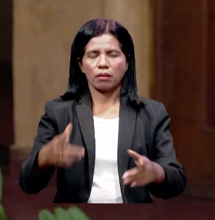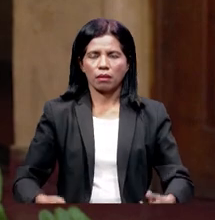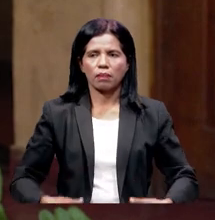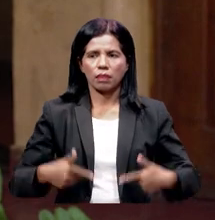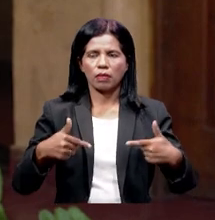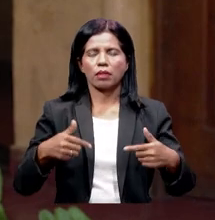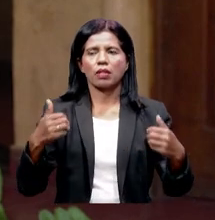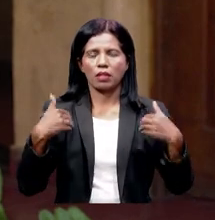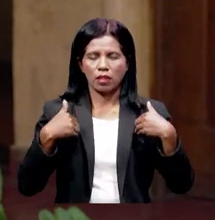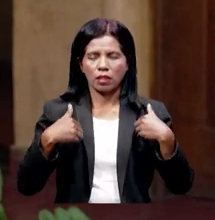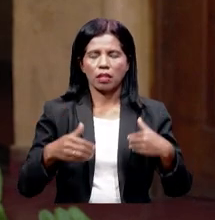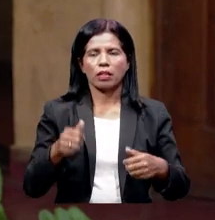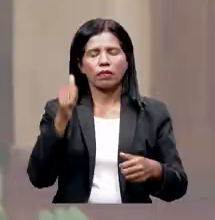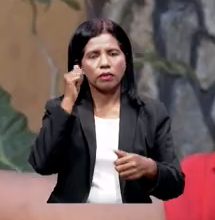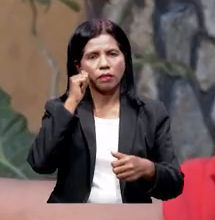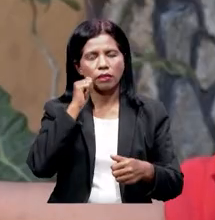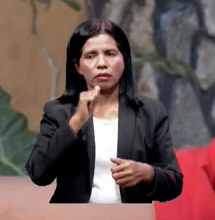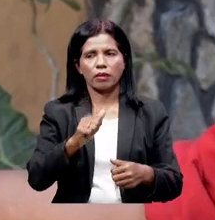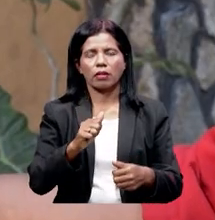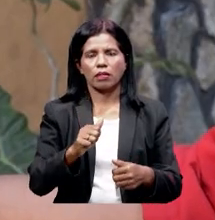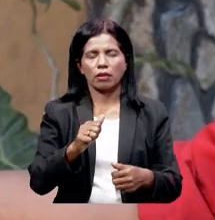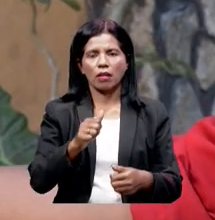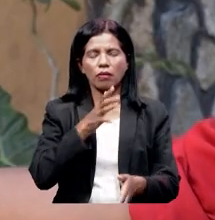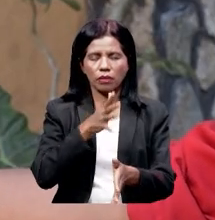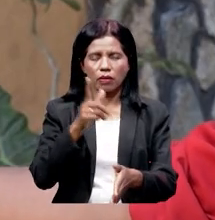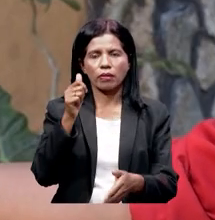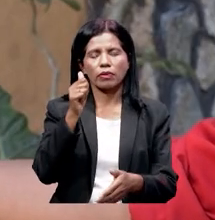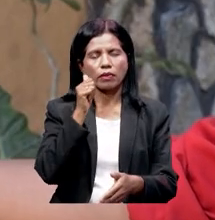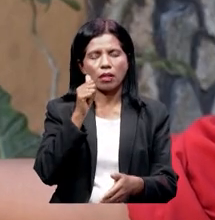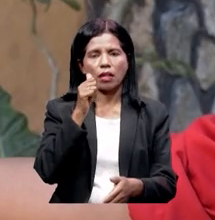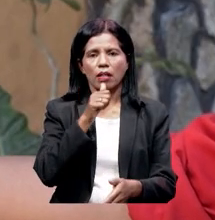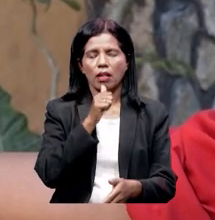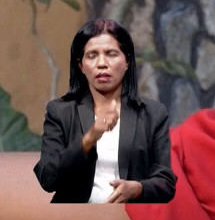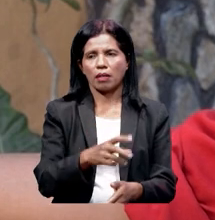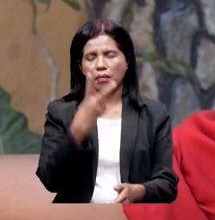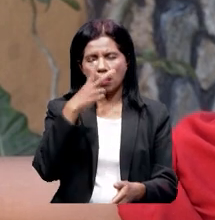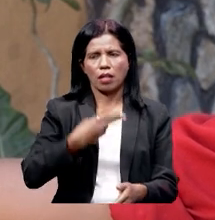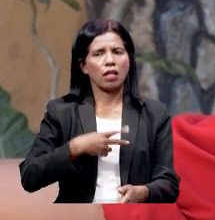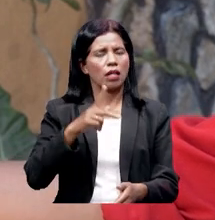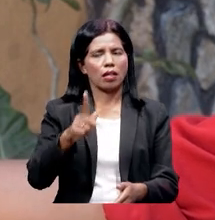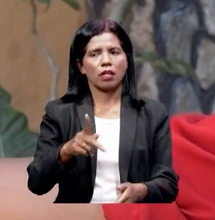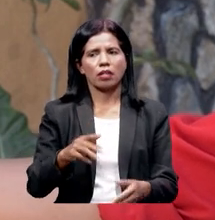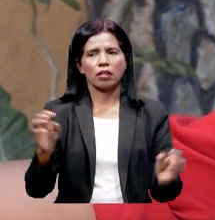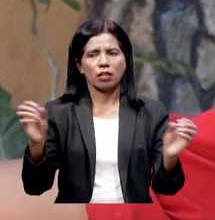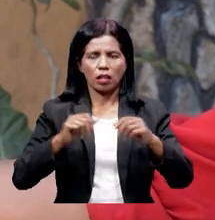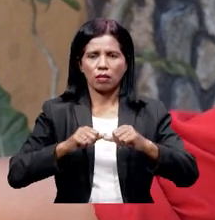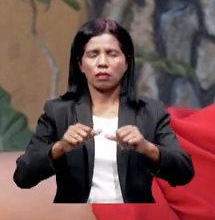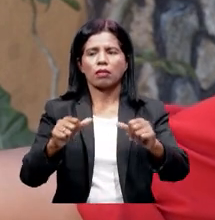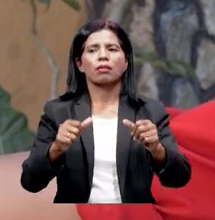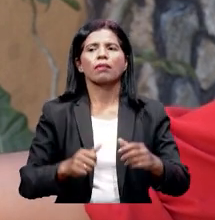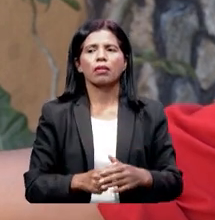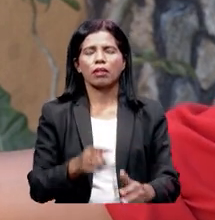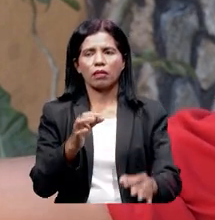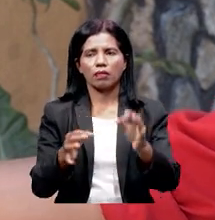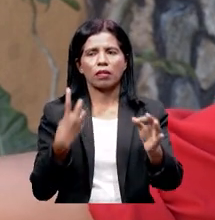iha mama ferik ne be mak nyeteng kita umata na. Mai ami atu dian-dian hahalok ne lolos sila kontinua. Kari